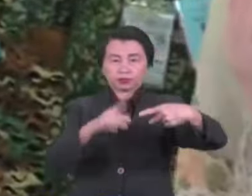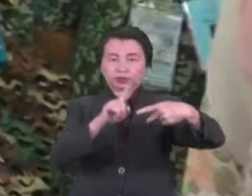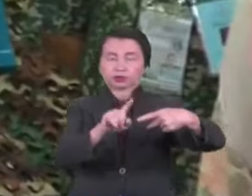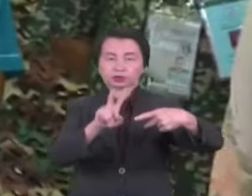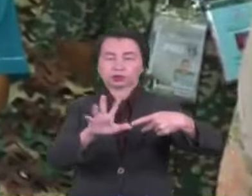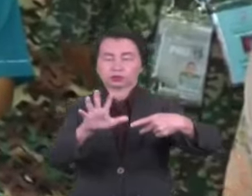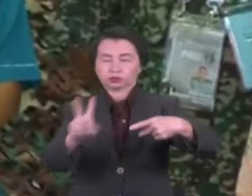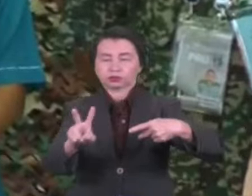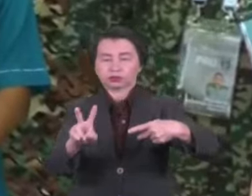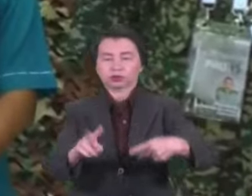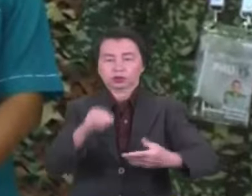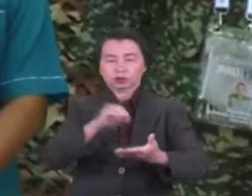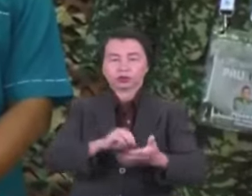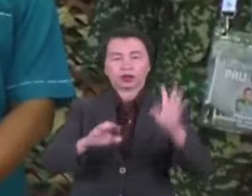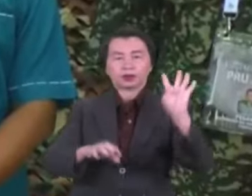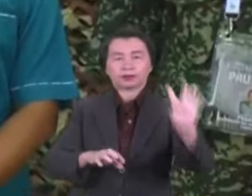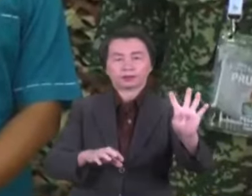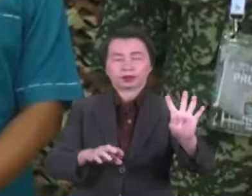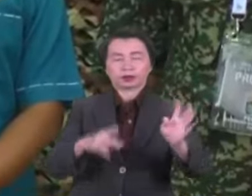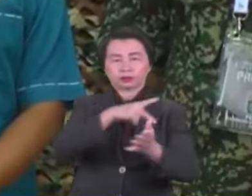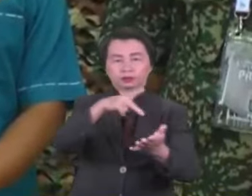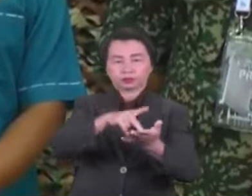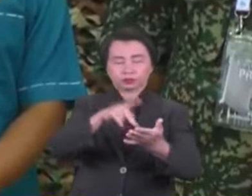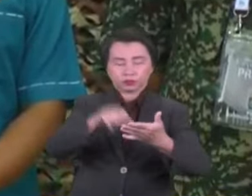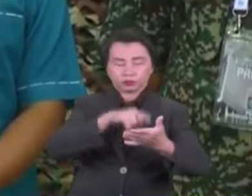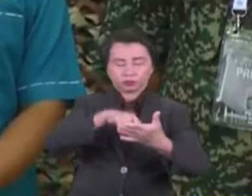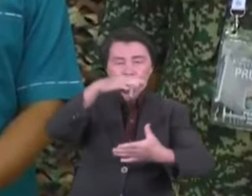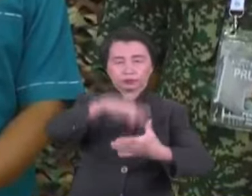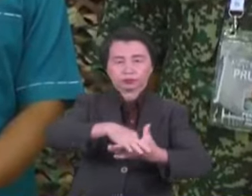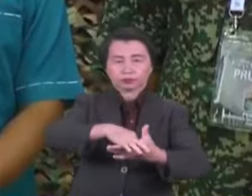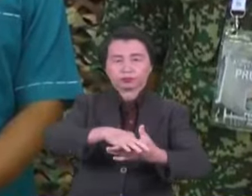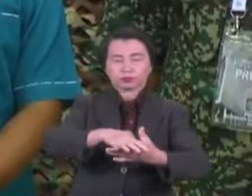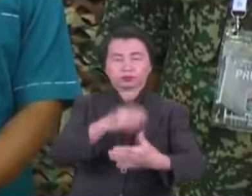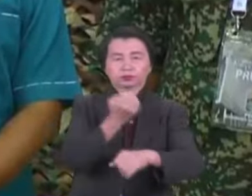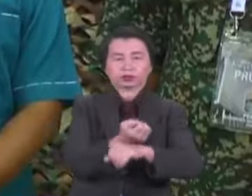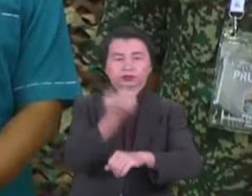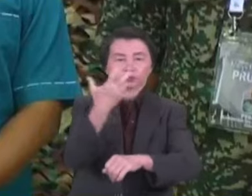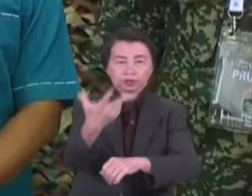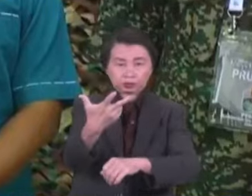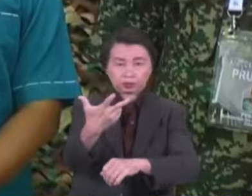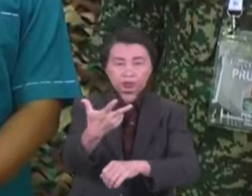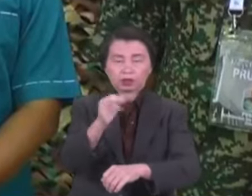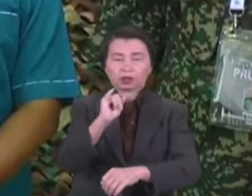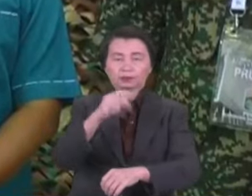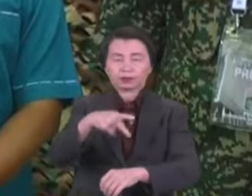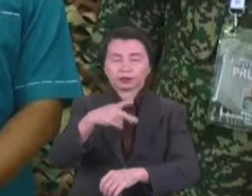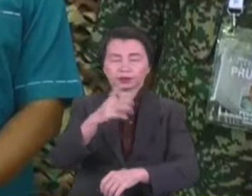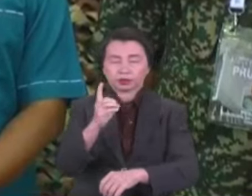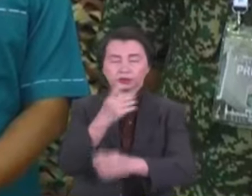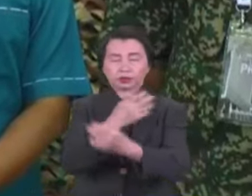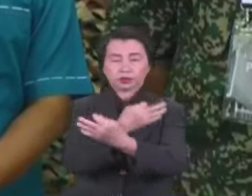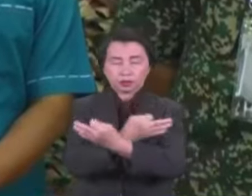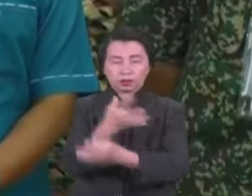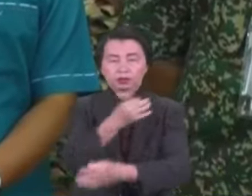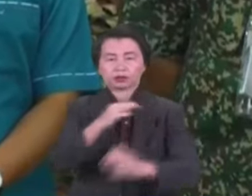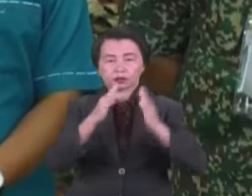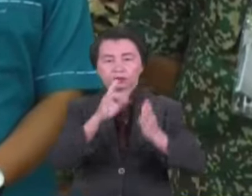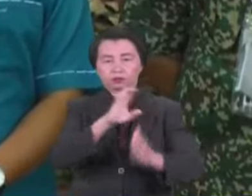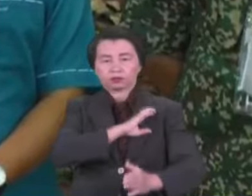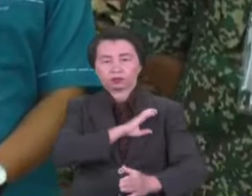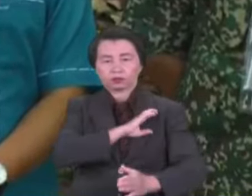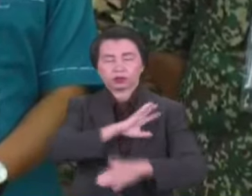di empat pusat mengundi awal di Kem Mahkota, Kem Batu 3, IPD Keluang dan juga Balai Polis Sri